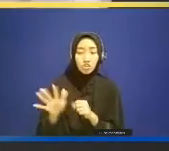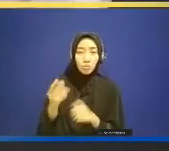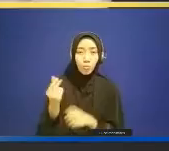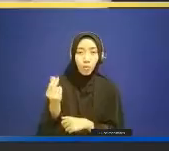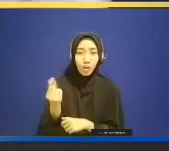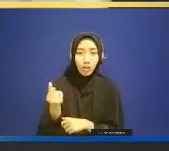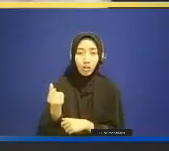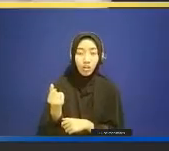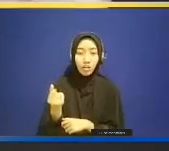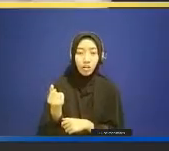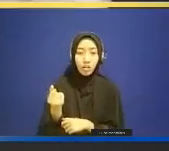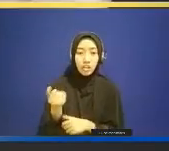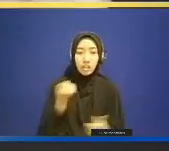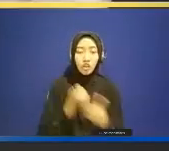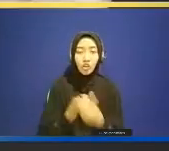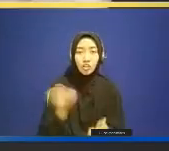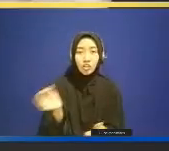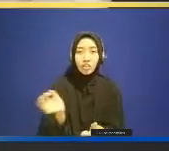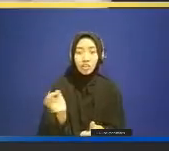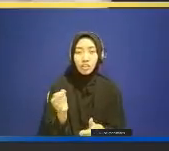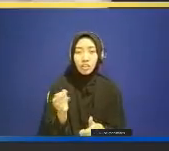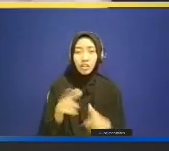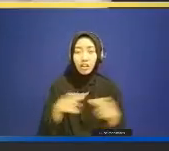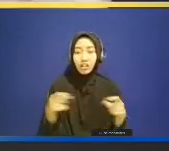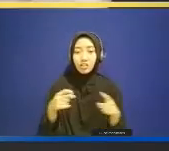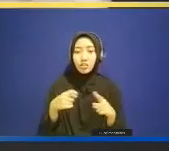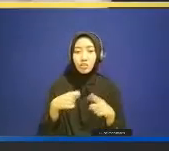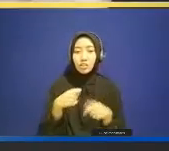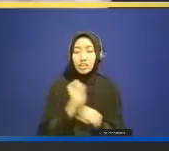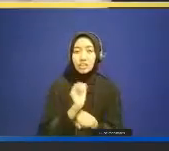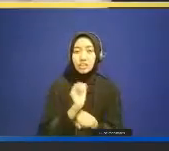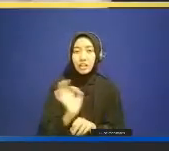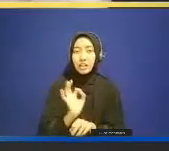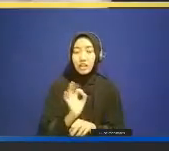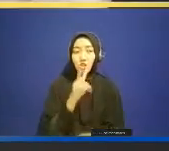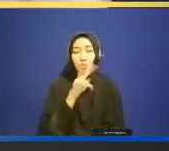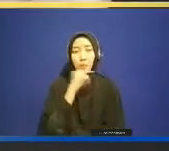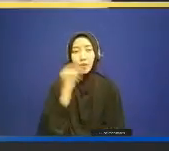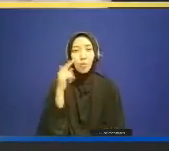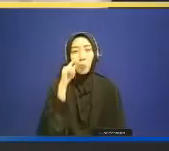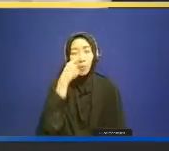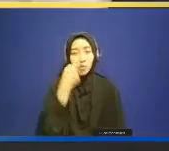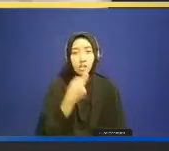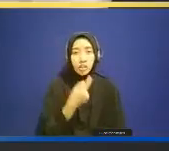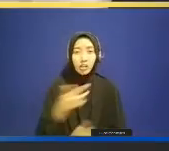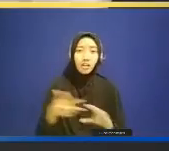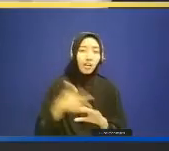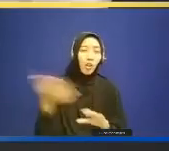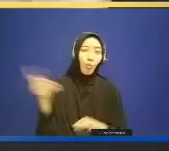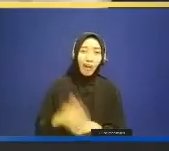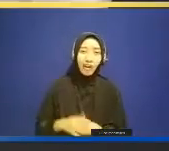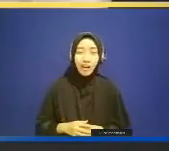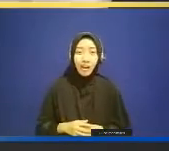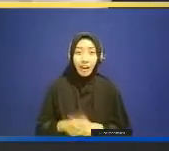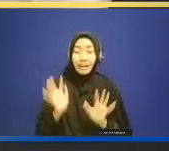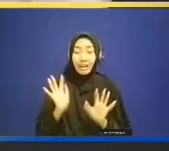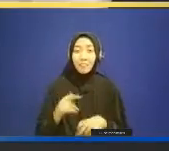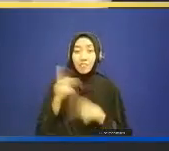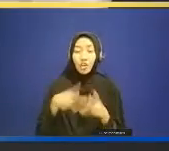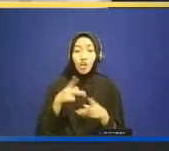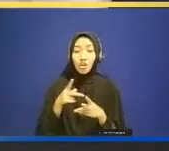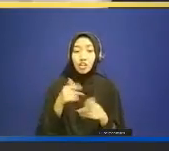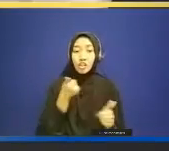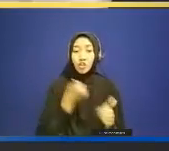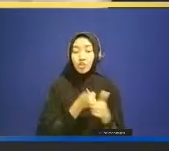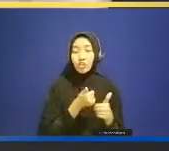uang ia tidak akan ikut itu program kartu pekerja baru dua minggu dia bosen dia Drop Out Jadi kalau